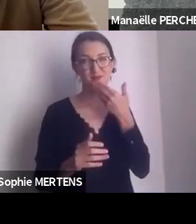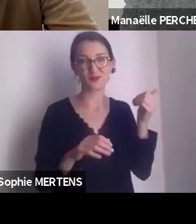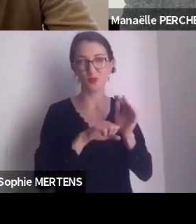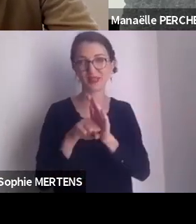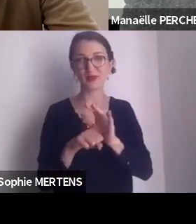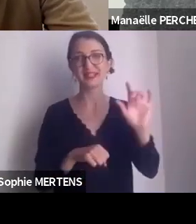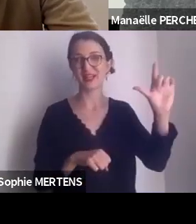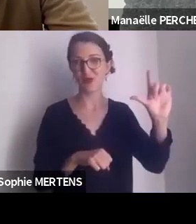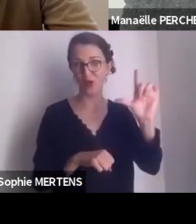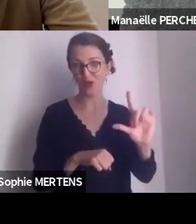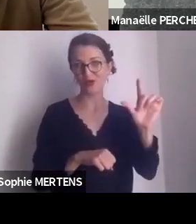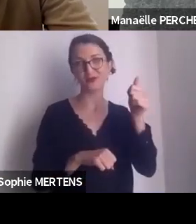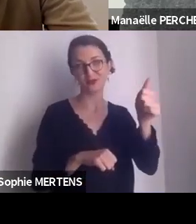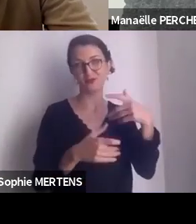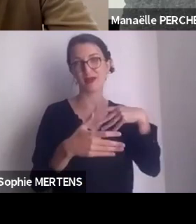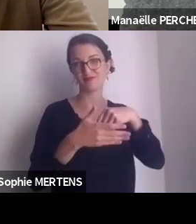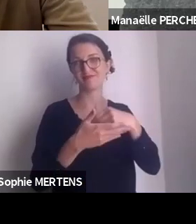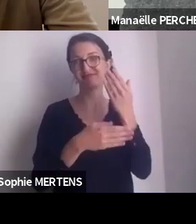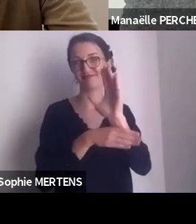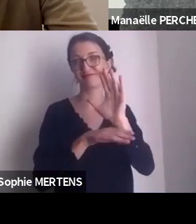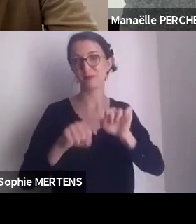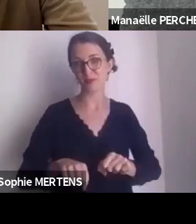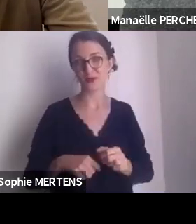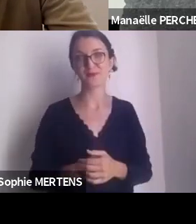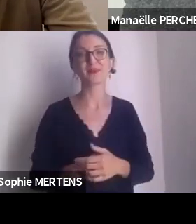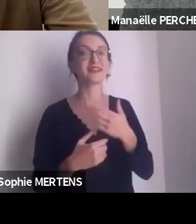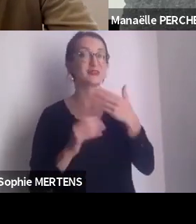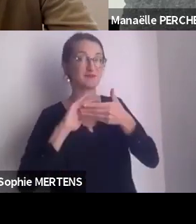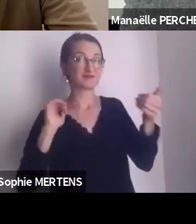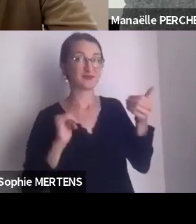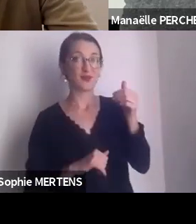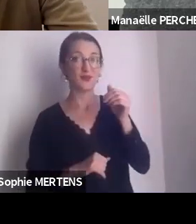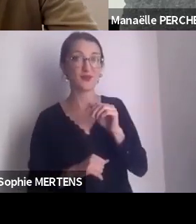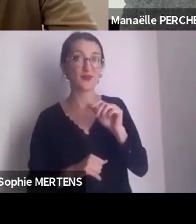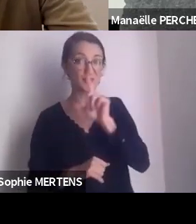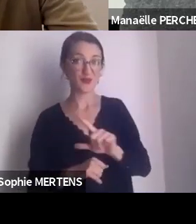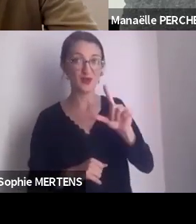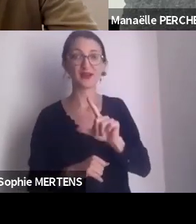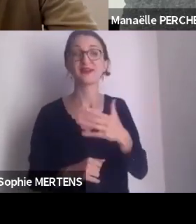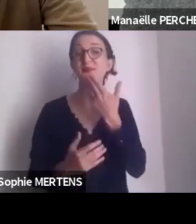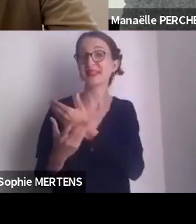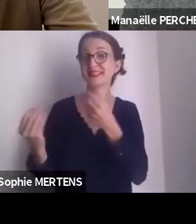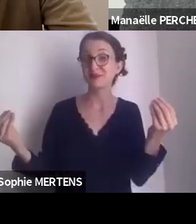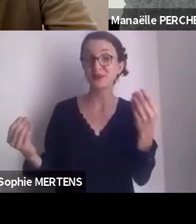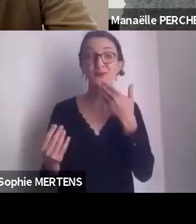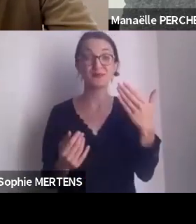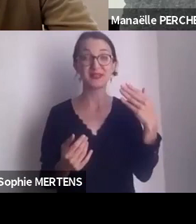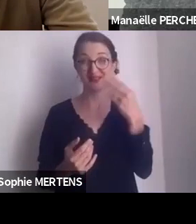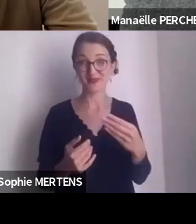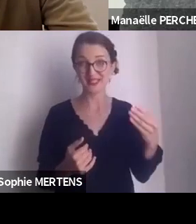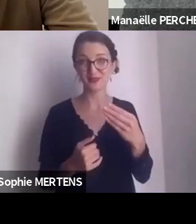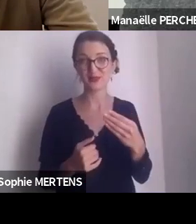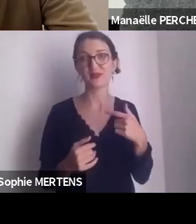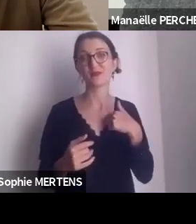la parole, Pascal, également à ce moment-là. Du coup, je te laisse la parole sur Merci beaucoup, merci Mathieu. Et du coup, voilà, juste pour résumer